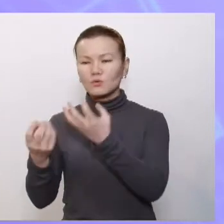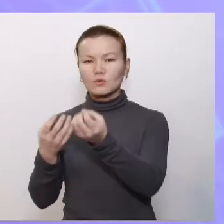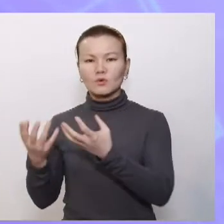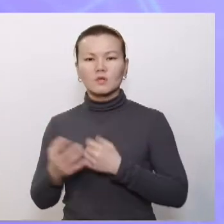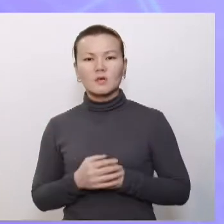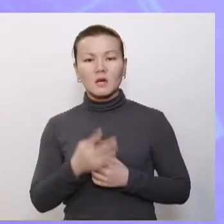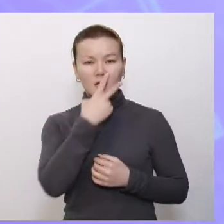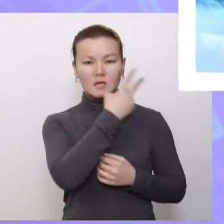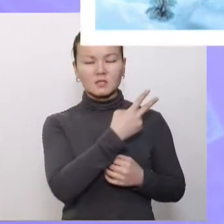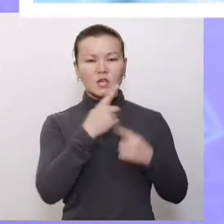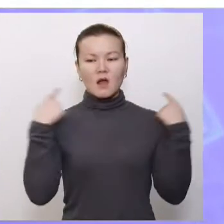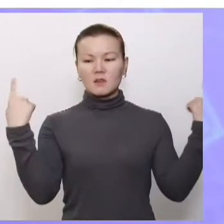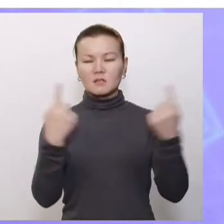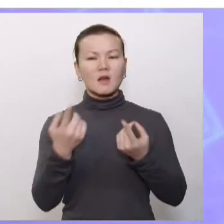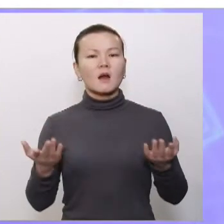кандай кооз?